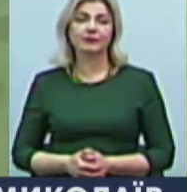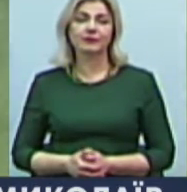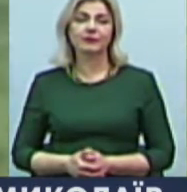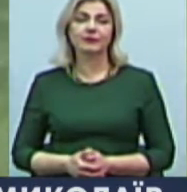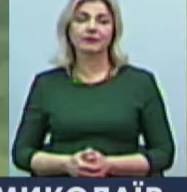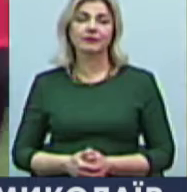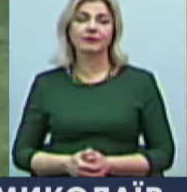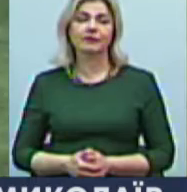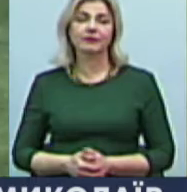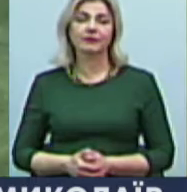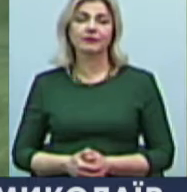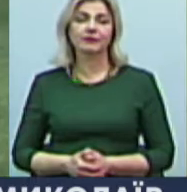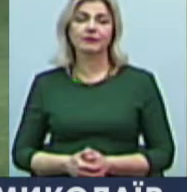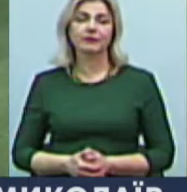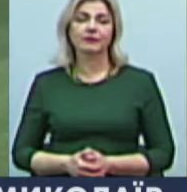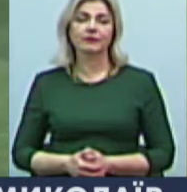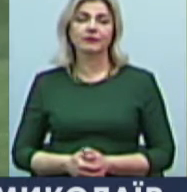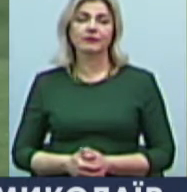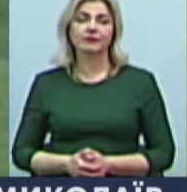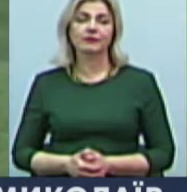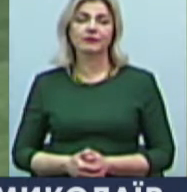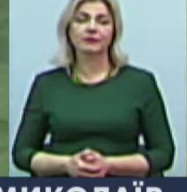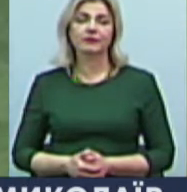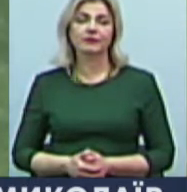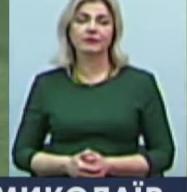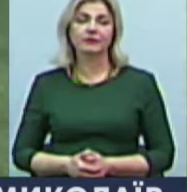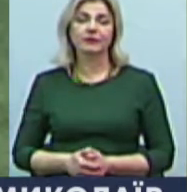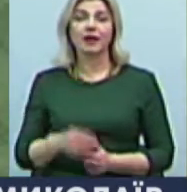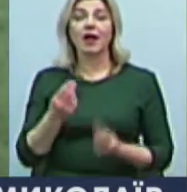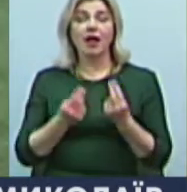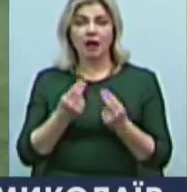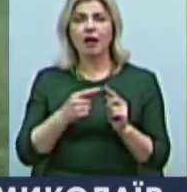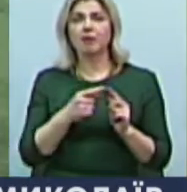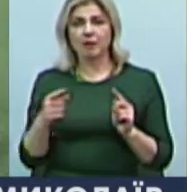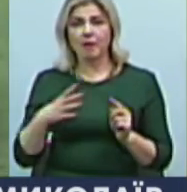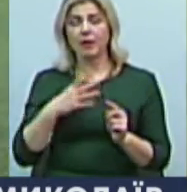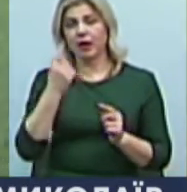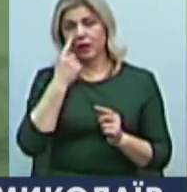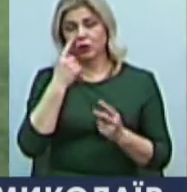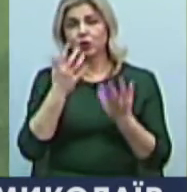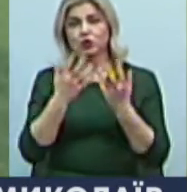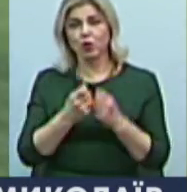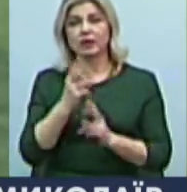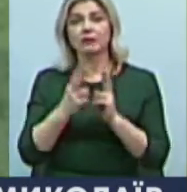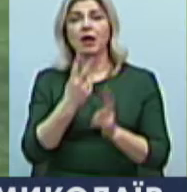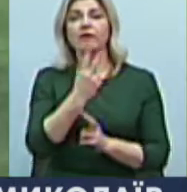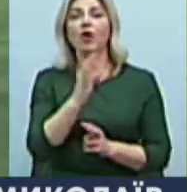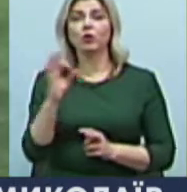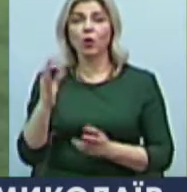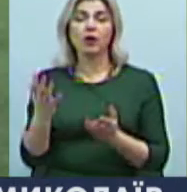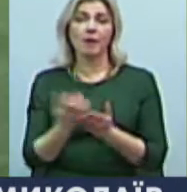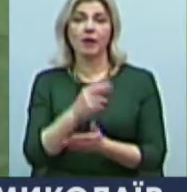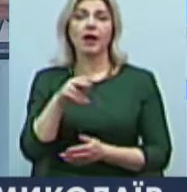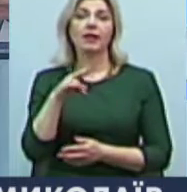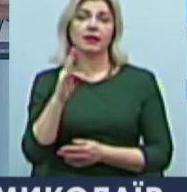ударом за меж штрафного майданчика. Після цього гра заспокоїлася, рахунок на табло більше не змінився. 2-0, переміг Дніпро